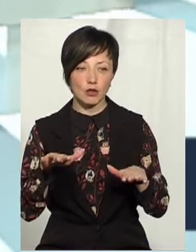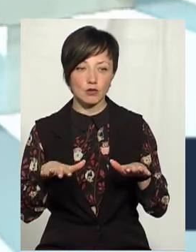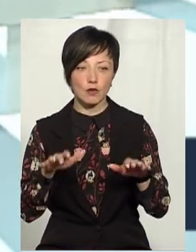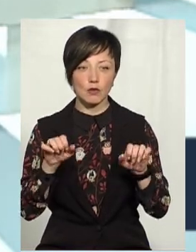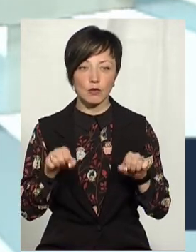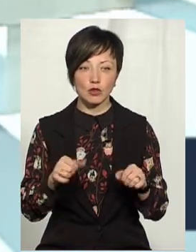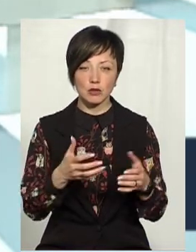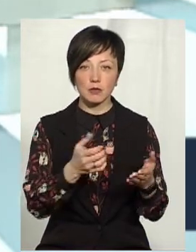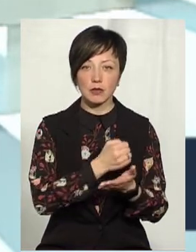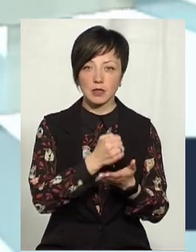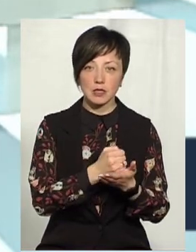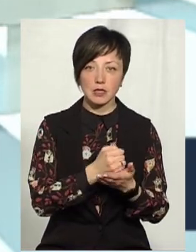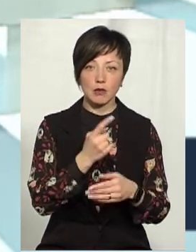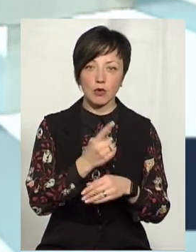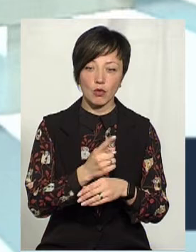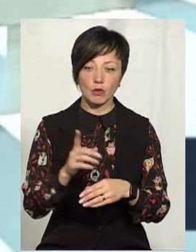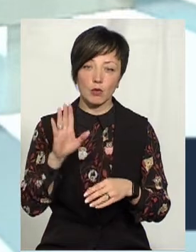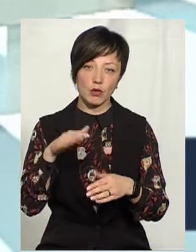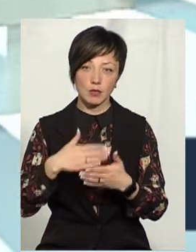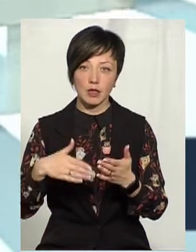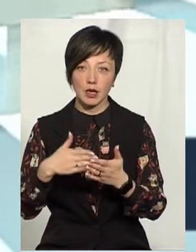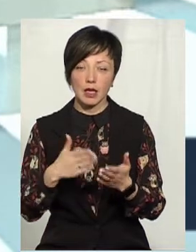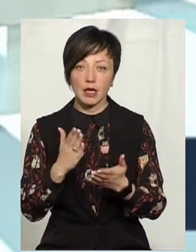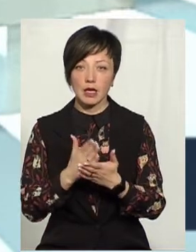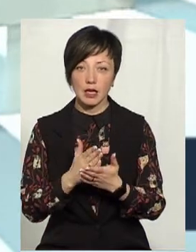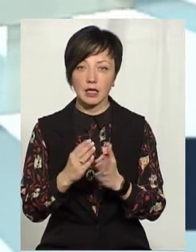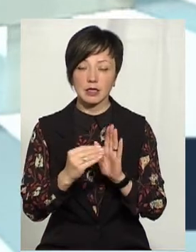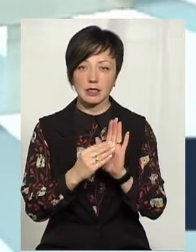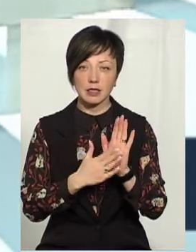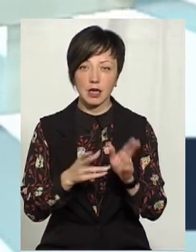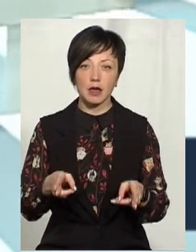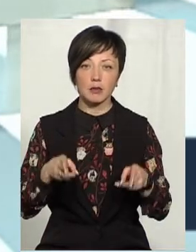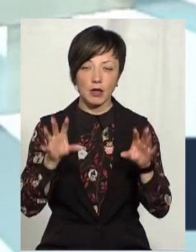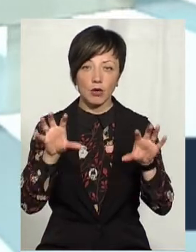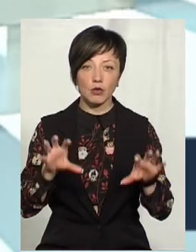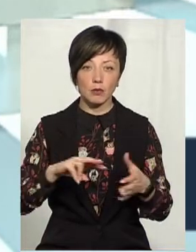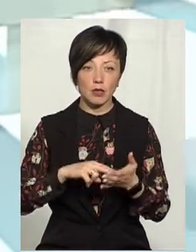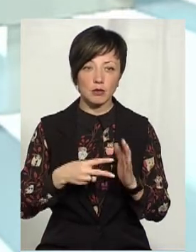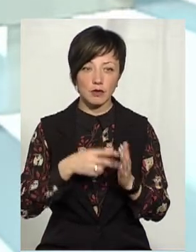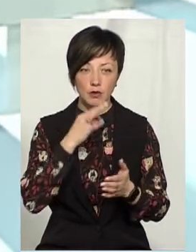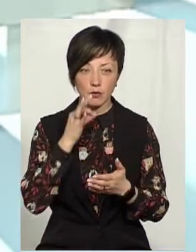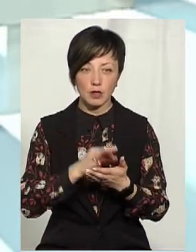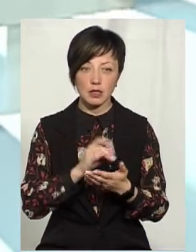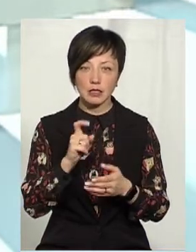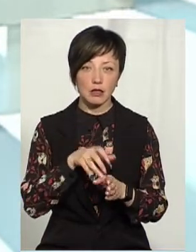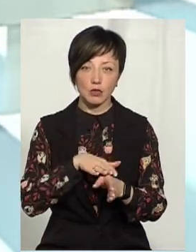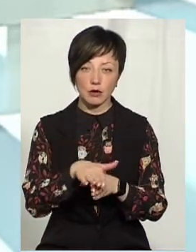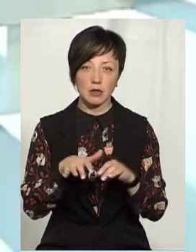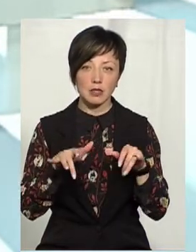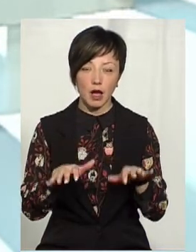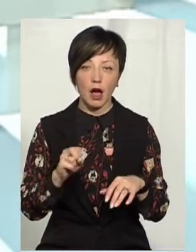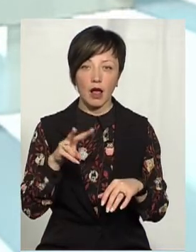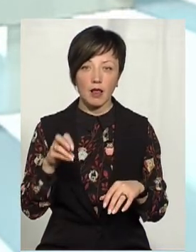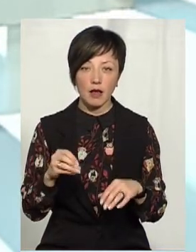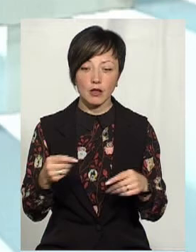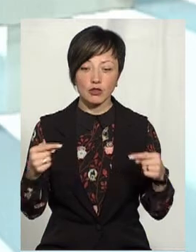прийняти заборону, а потім її як виконати. Тому що, наприклад, є та ж сама стаття Кримінального кодексу, яка передбачає відповідальність за недотримання заходів. Але